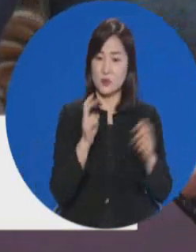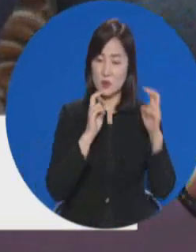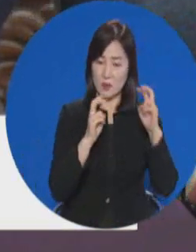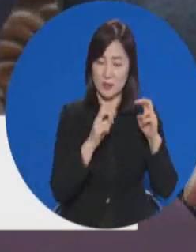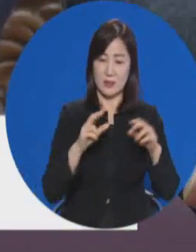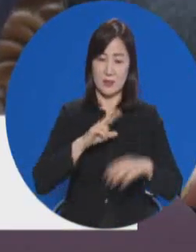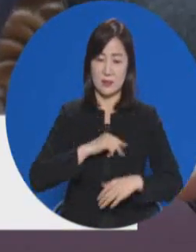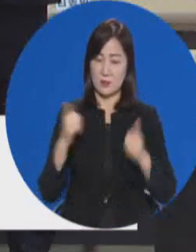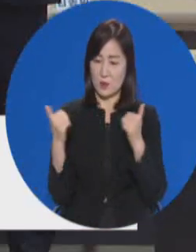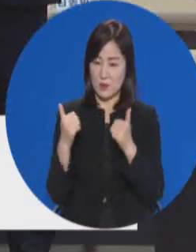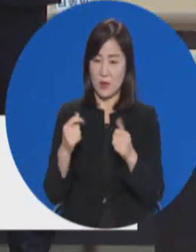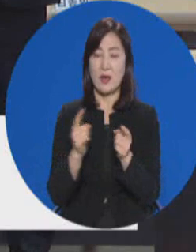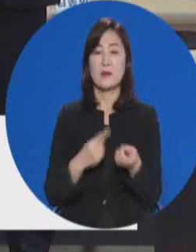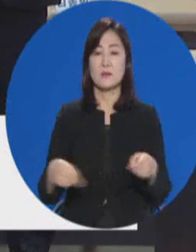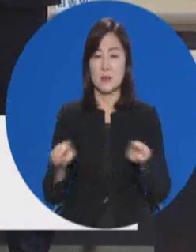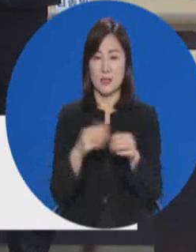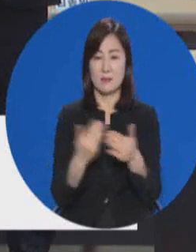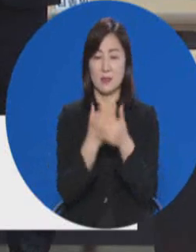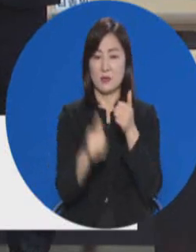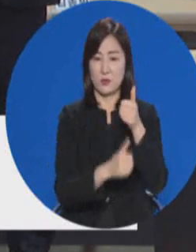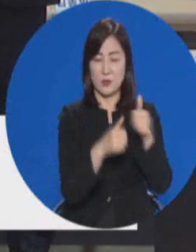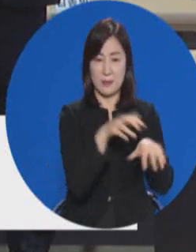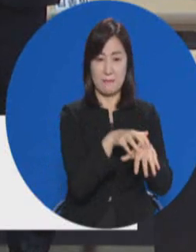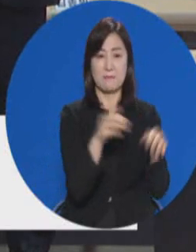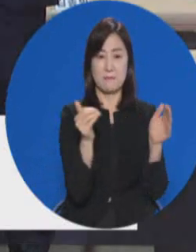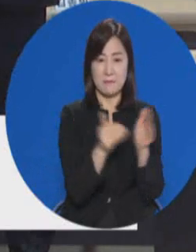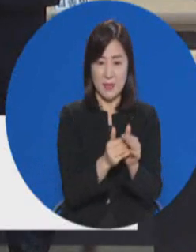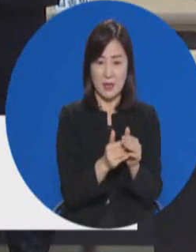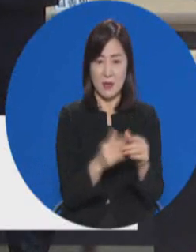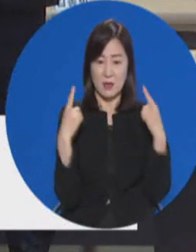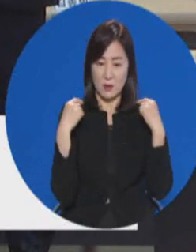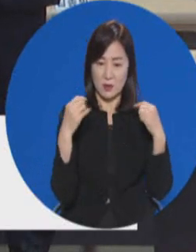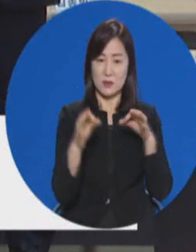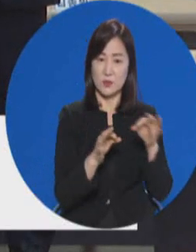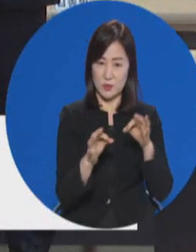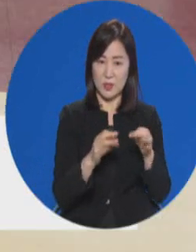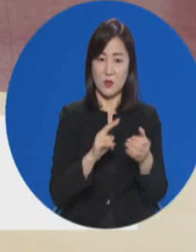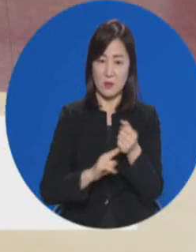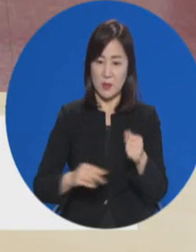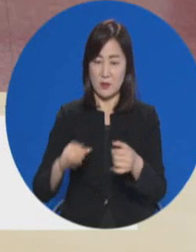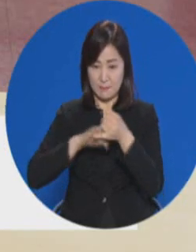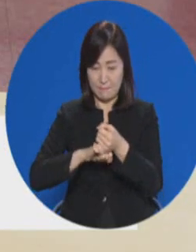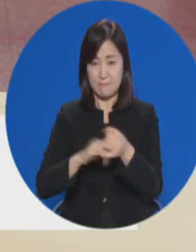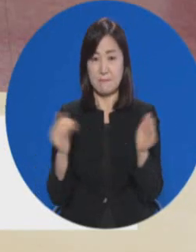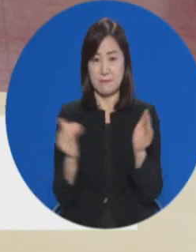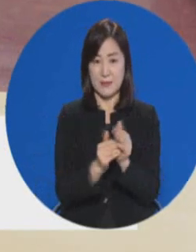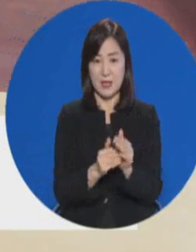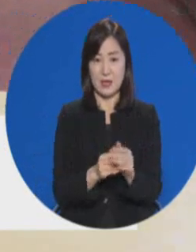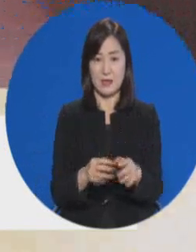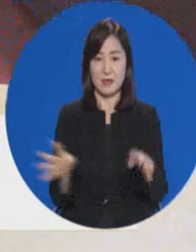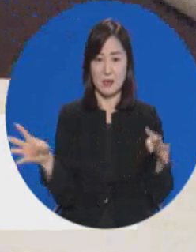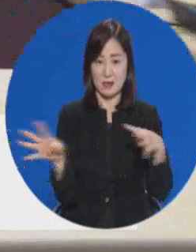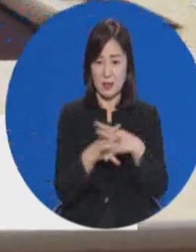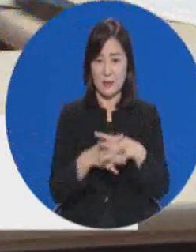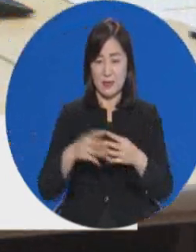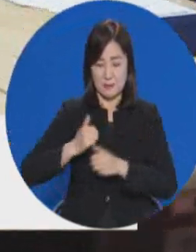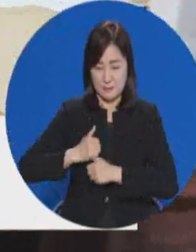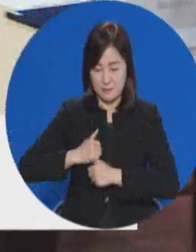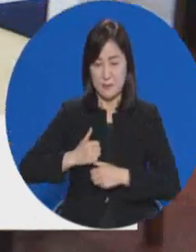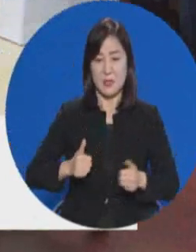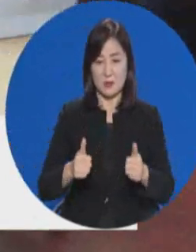등과 상생협약을 체결하고 거래규모 유지 및 판로 확대 등을 약속했으며 협약의 성실한 이행을 위해